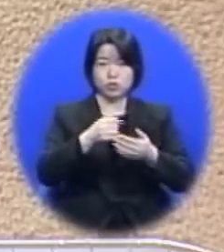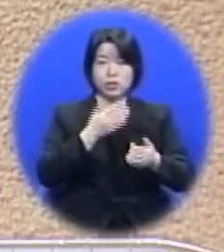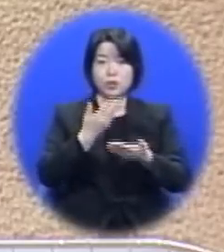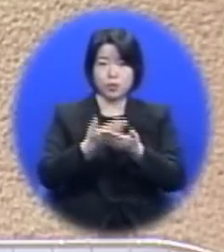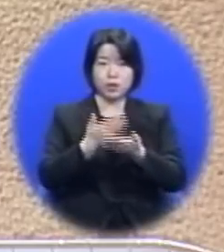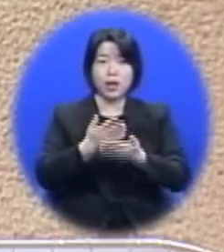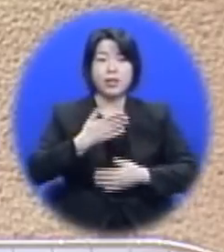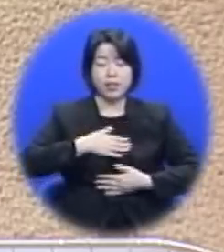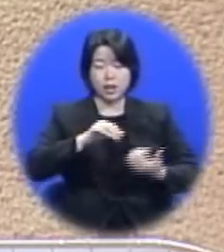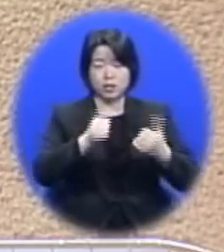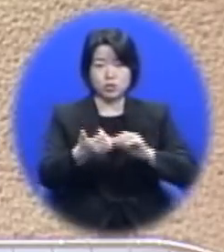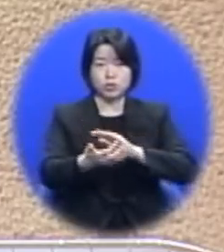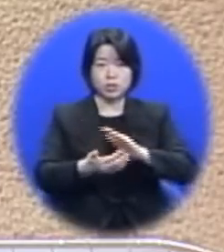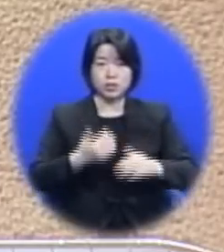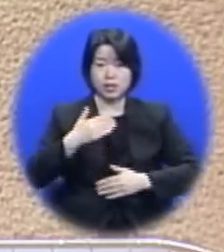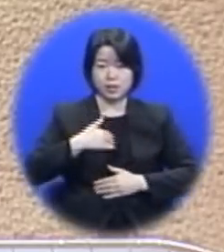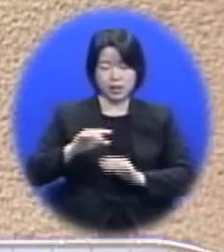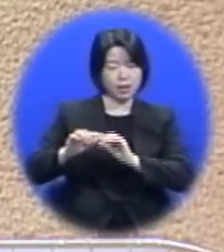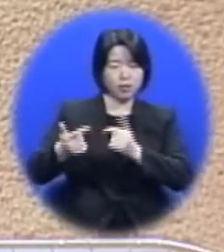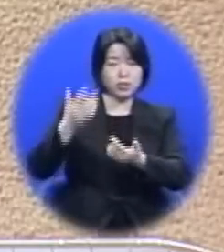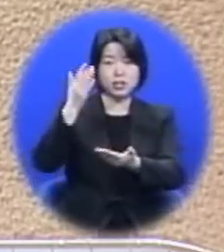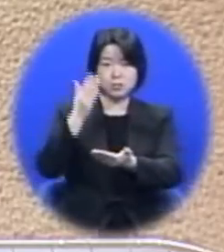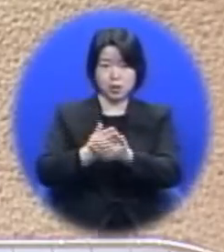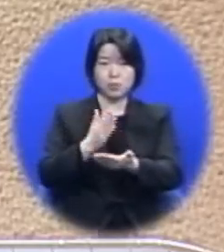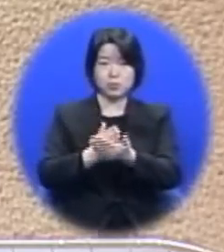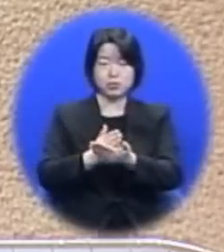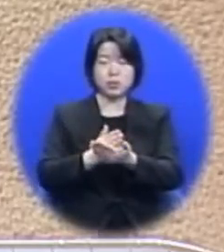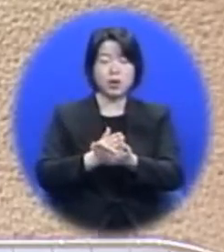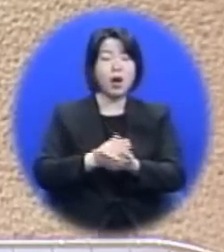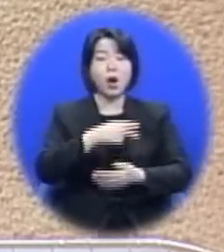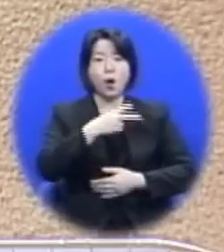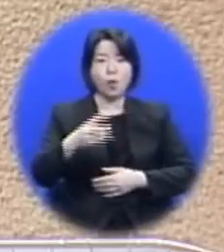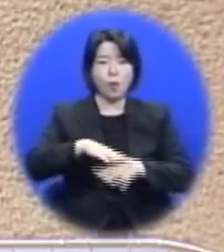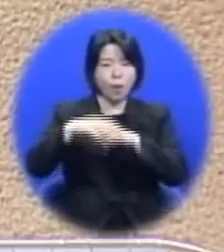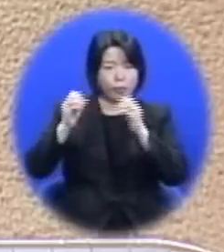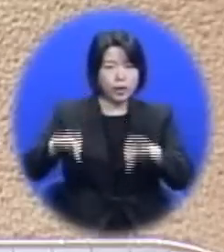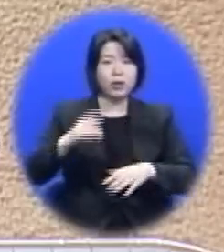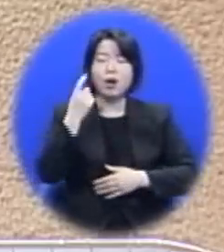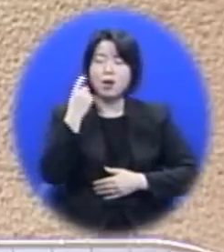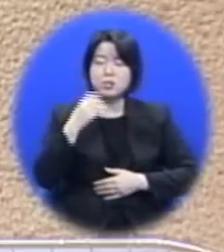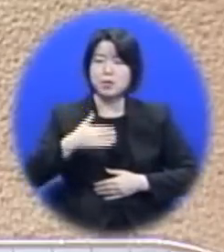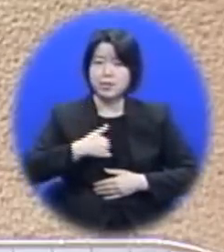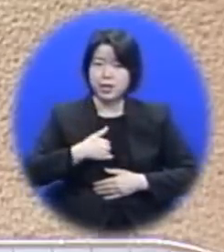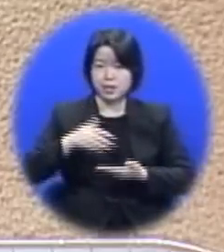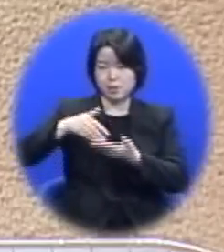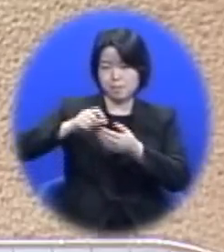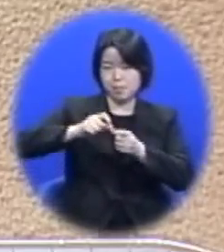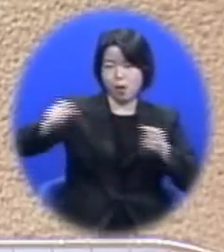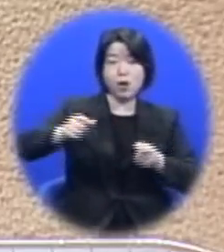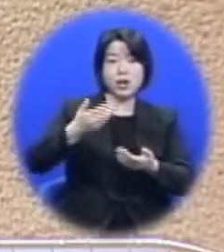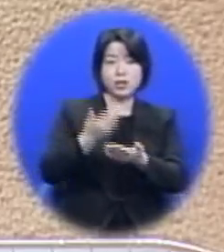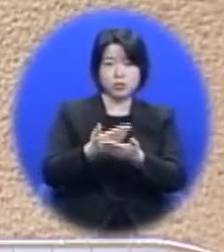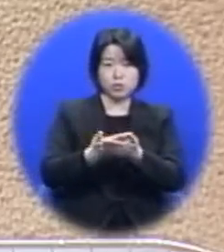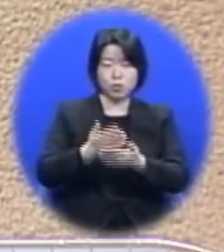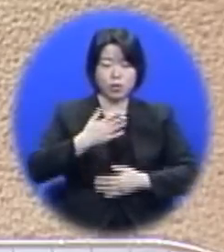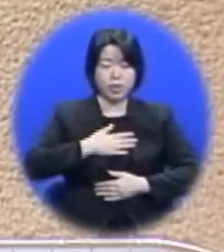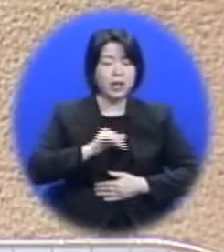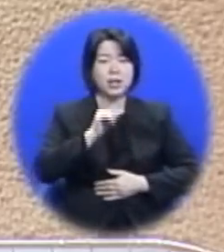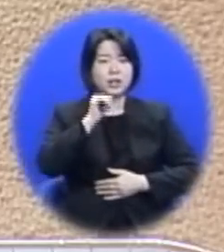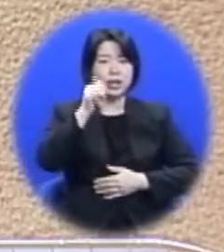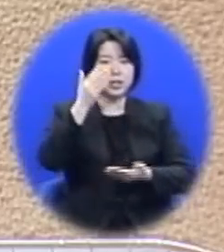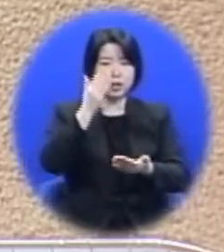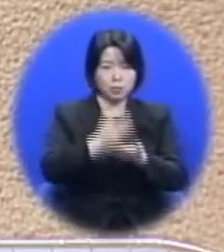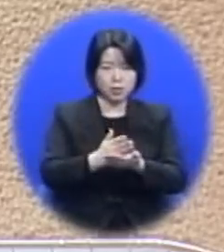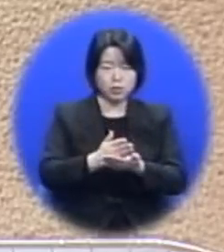전에 내게 거절하지 마옵소서. 곧 헛된 것과 거짓말을 내게서 멀리하옵시며 나를